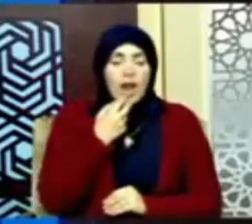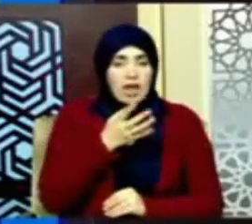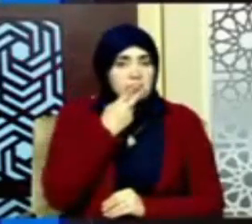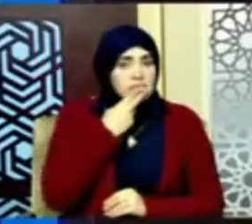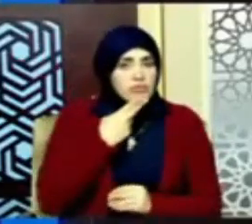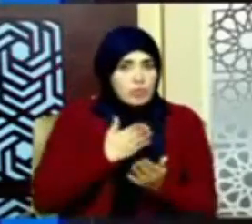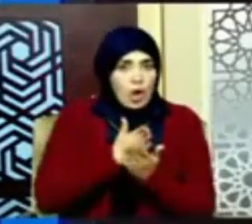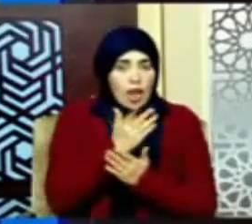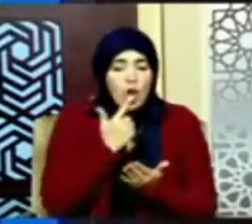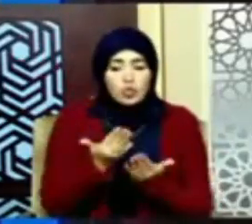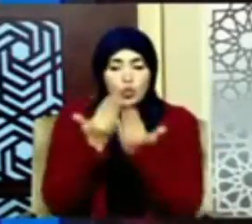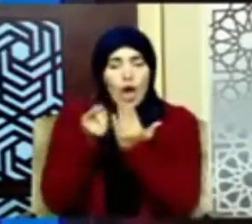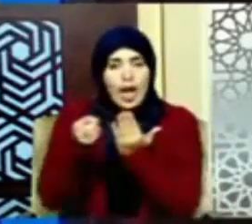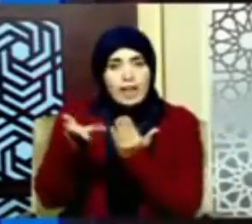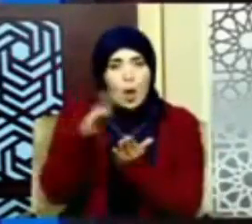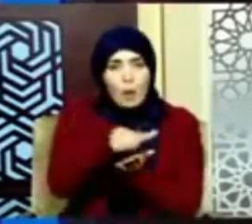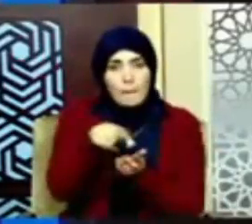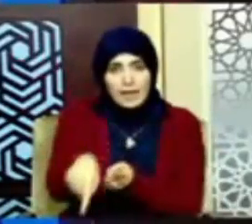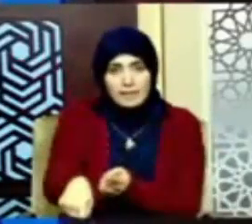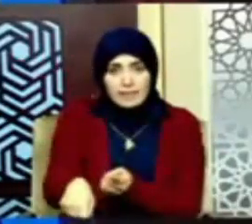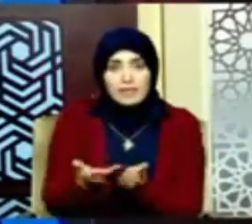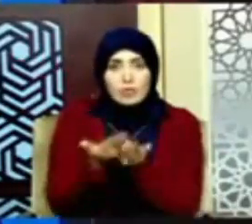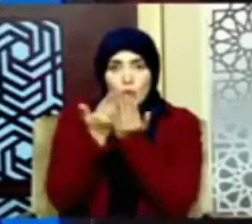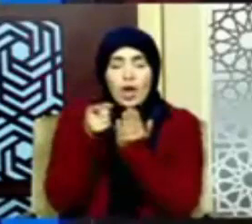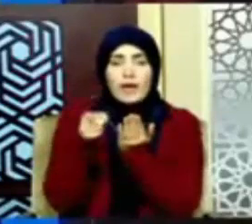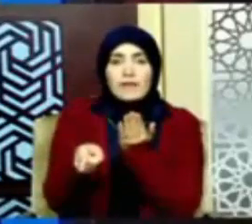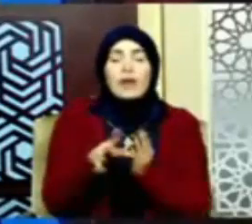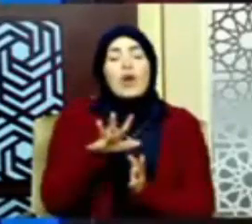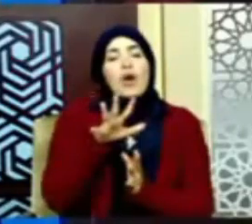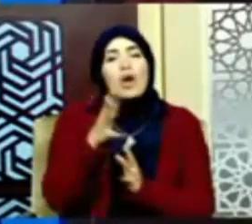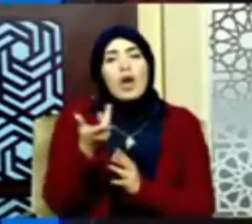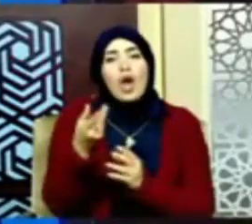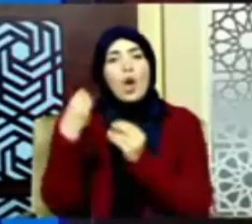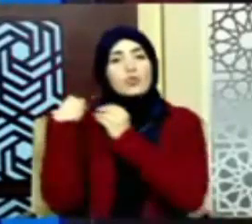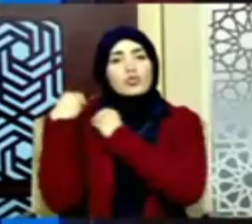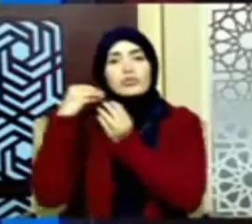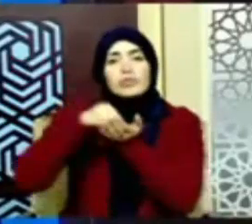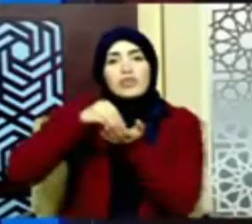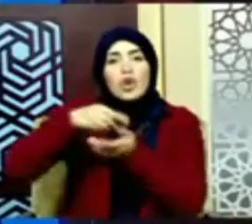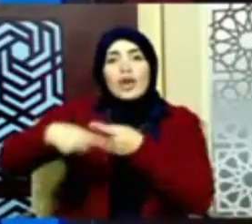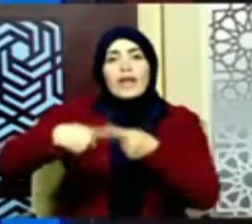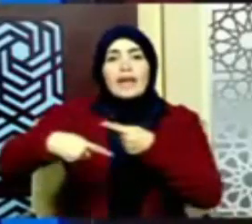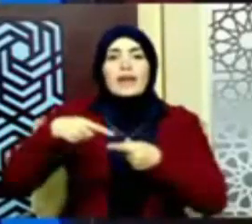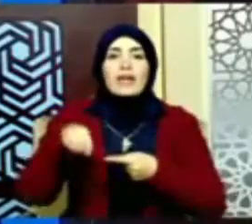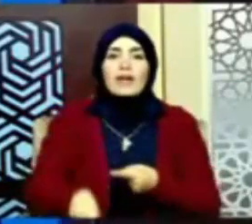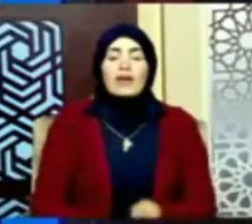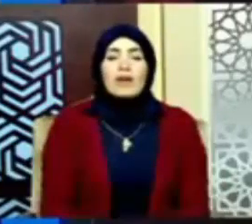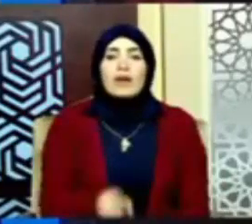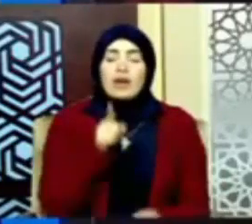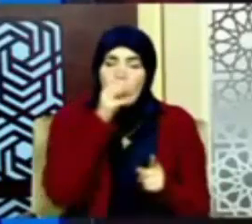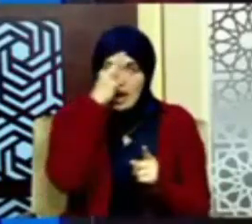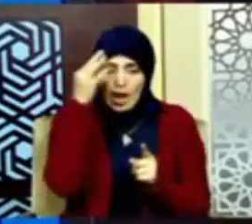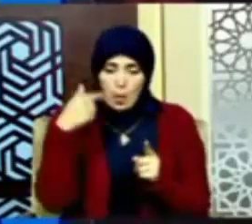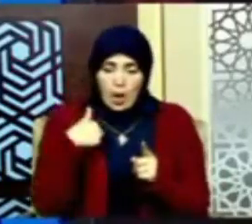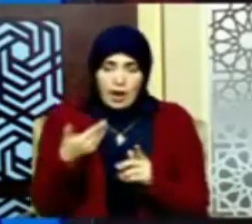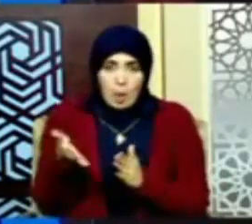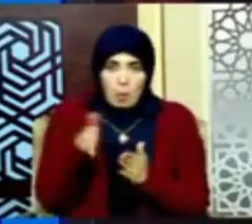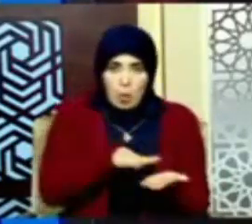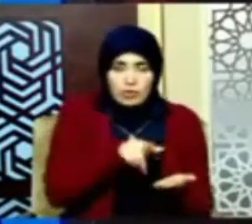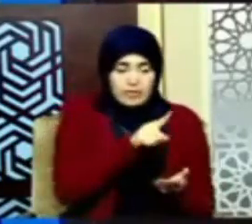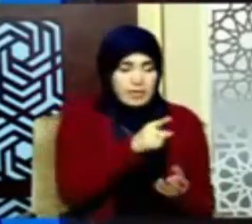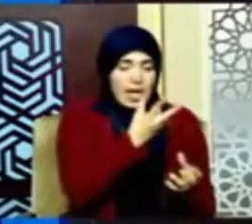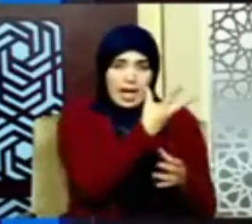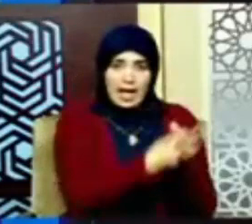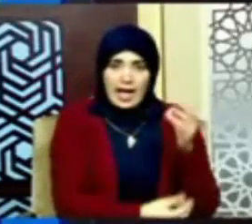إذا كان الولد الصالح عالما، فقد تركت العلم وتركت الولد الصالح العالم الذي